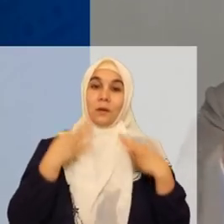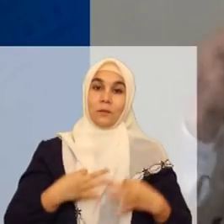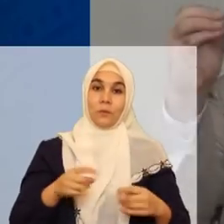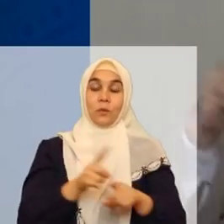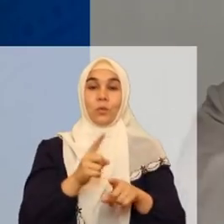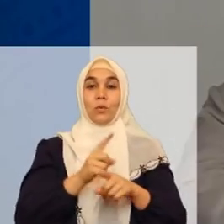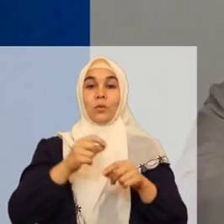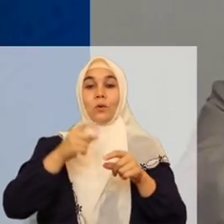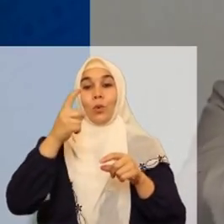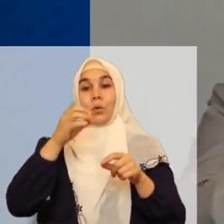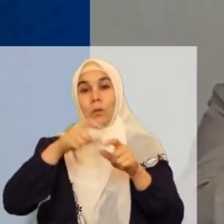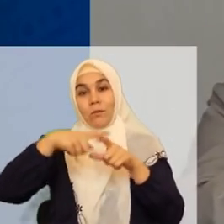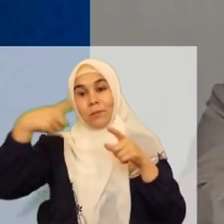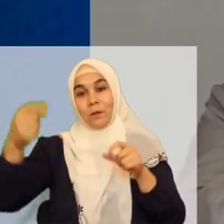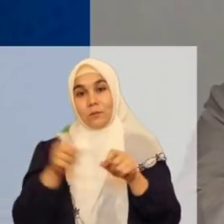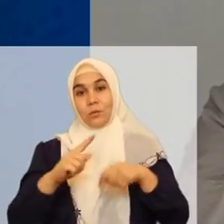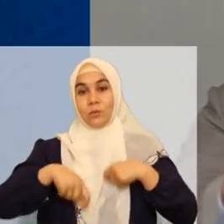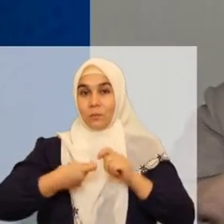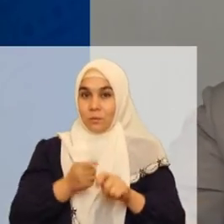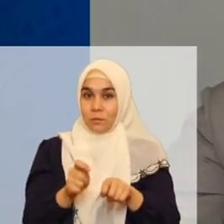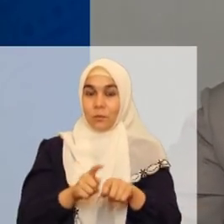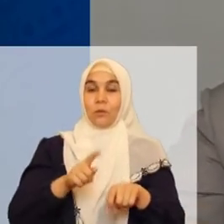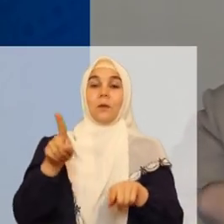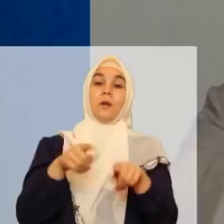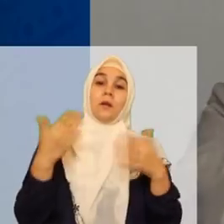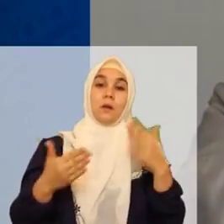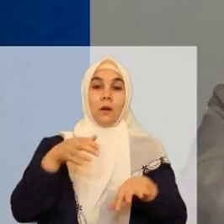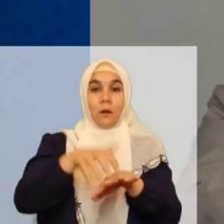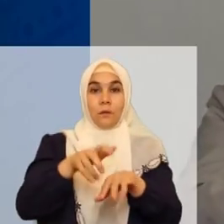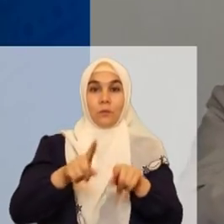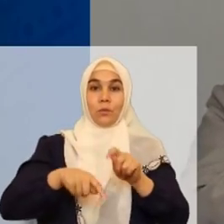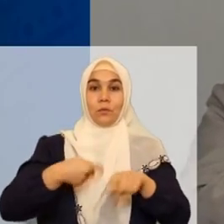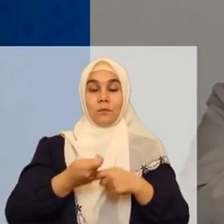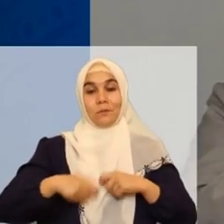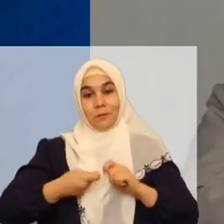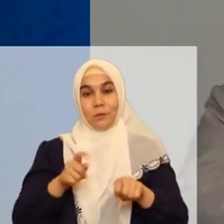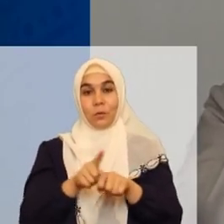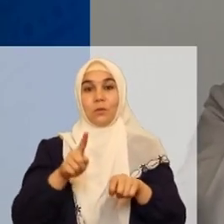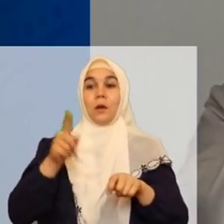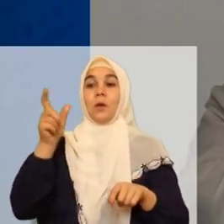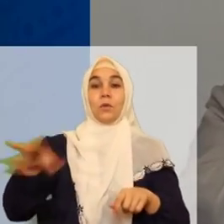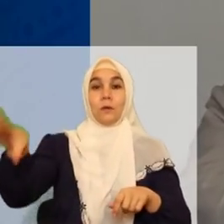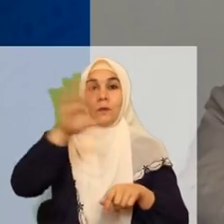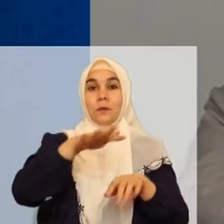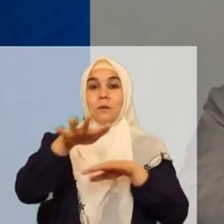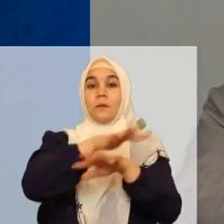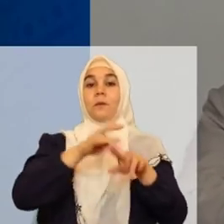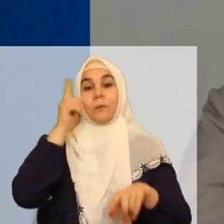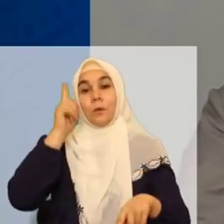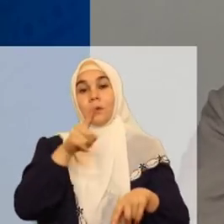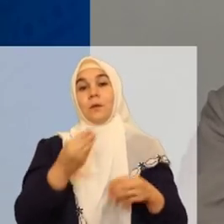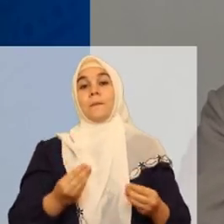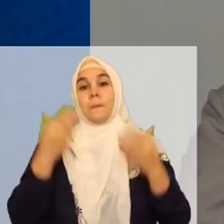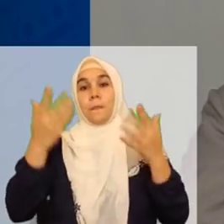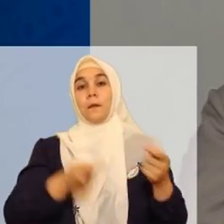turib, xurmoni po'stog'idan olib bog'lab qo'ygan yoki o'zini birorta kavushini bog'lab qo'ygan butun haloyiq bo'ladi. Buni